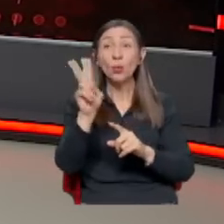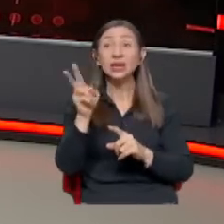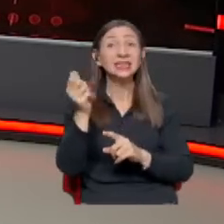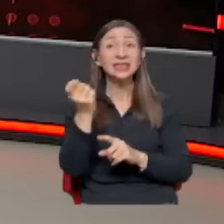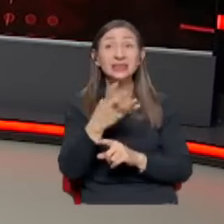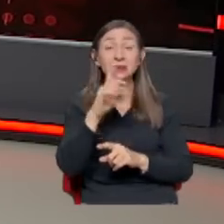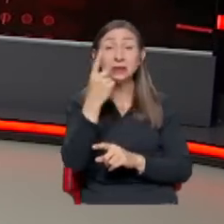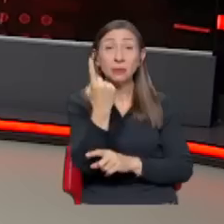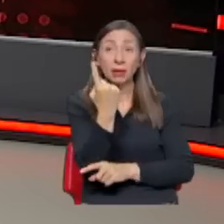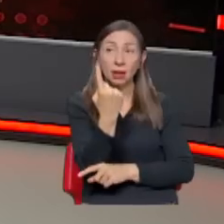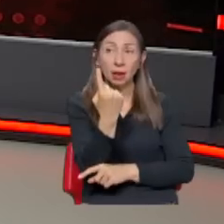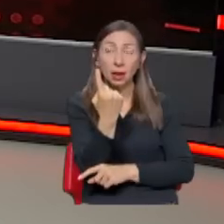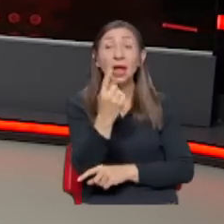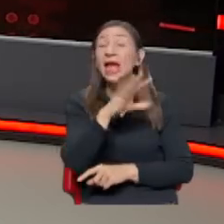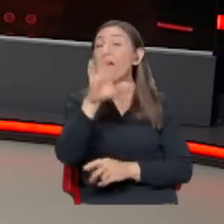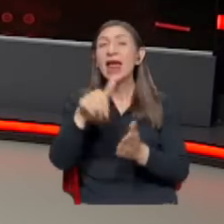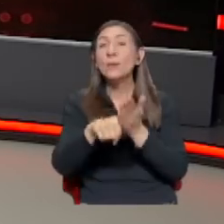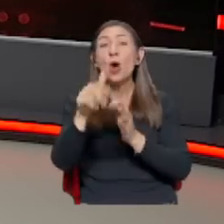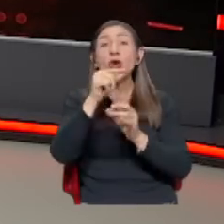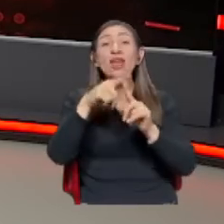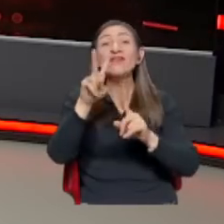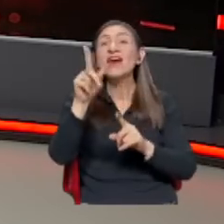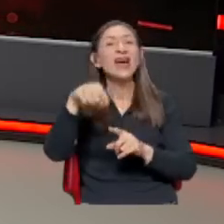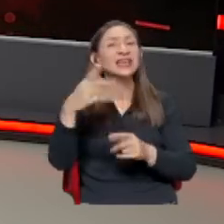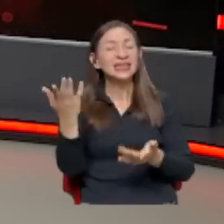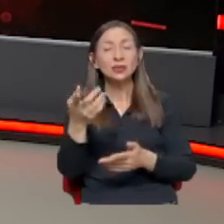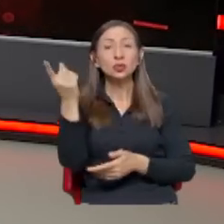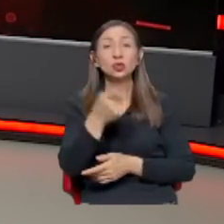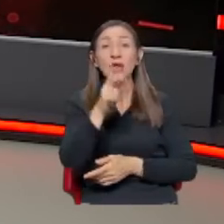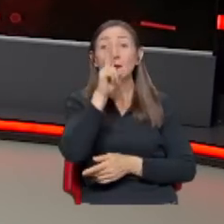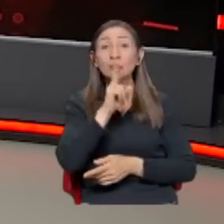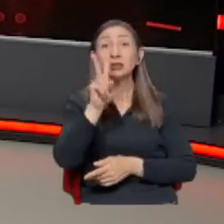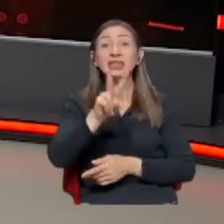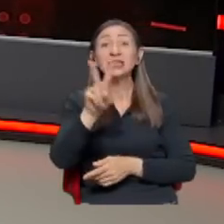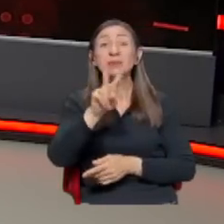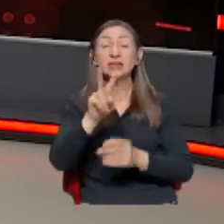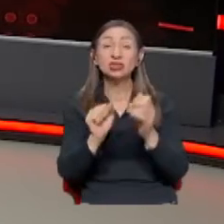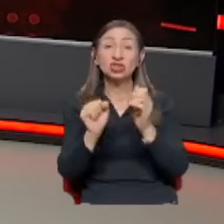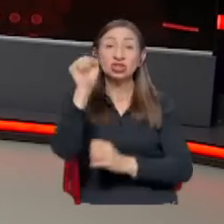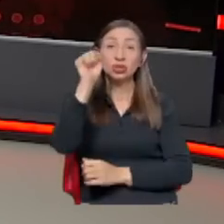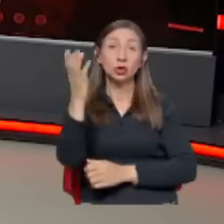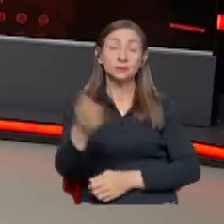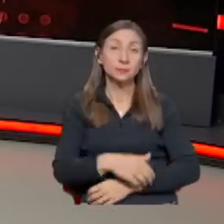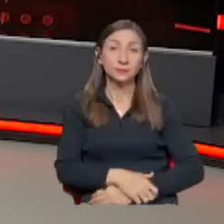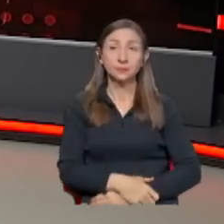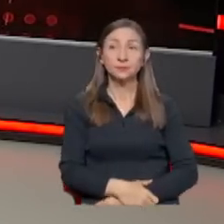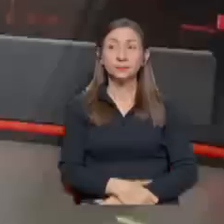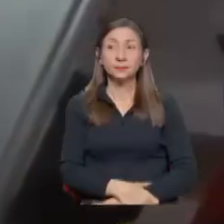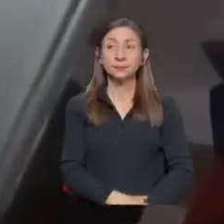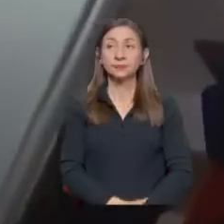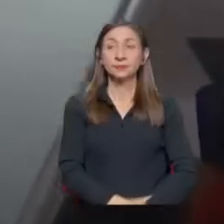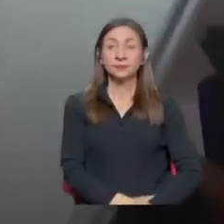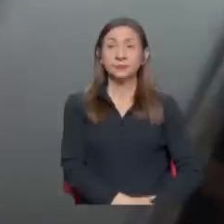sayısı ise sadece 1. Geri kalan araçların vergisi %220'ye kadar çıkıyor.